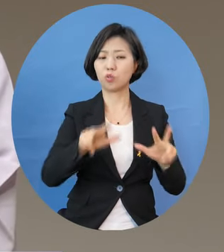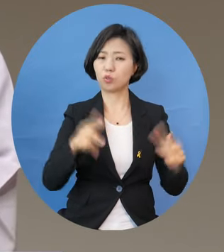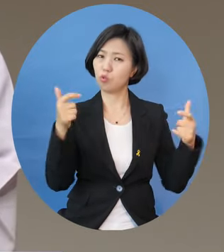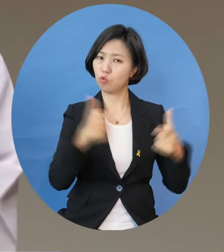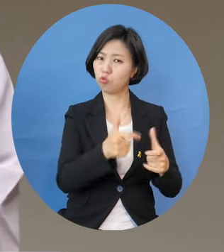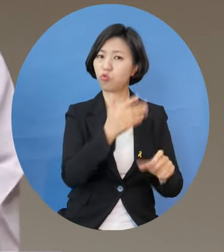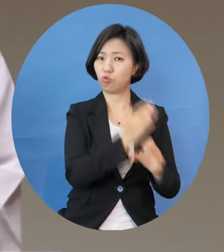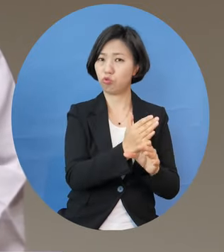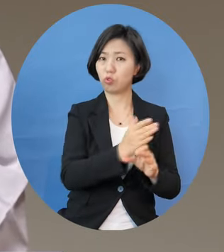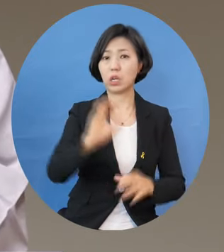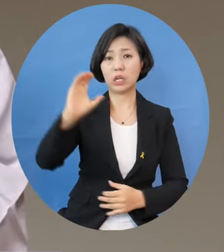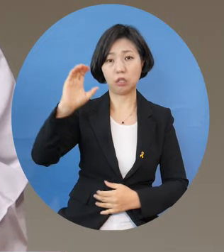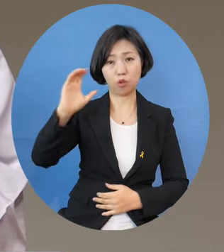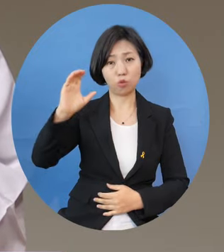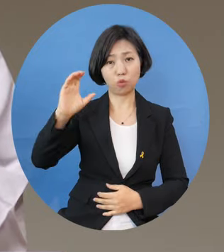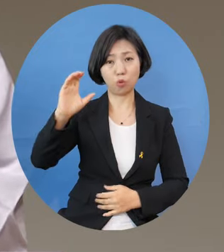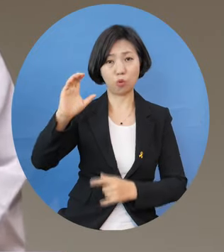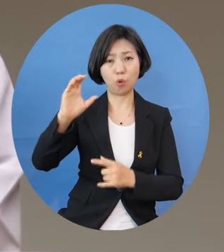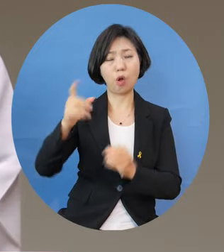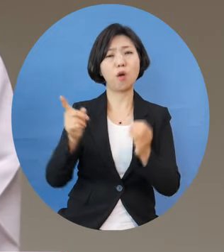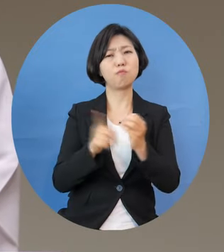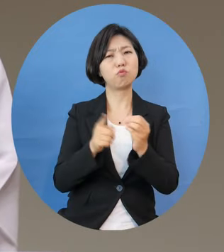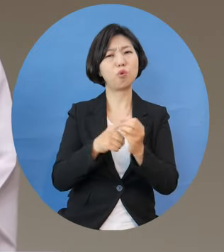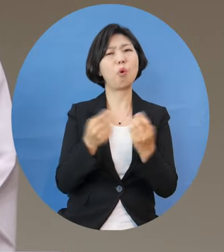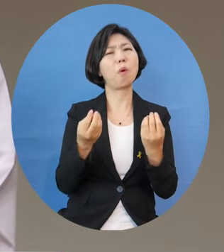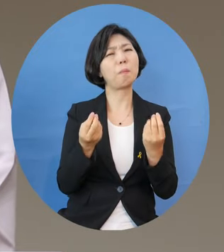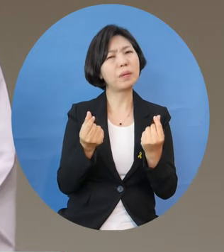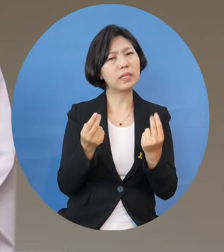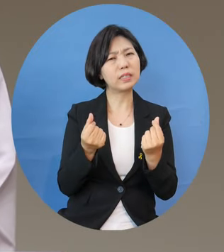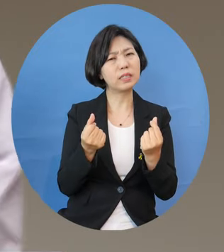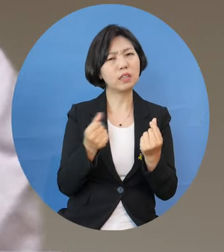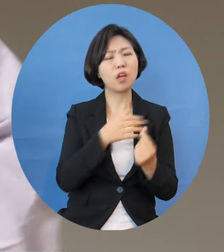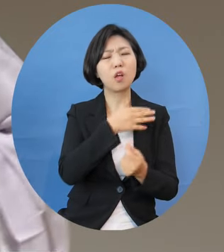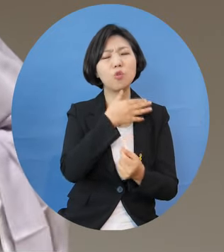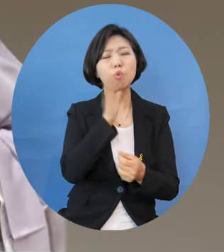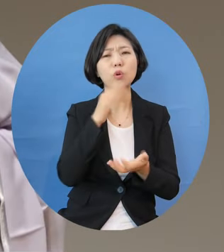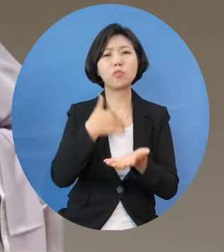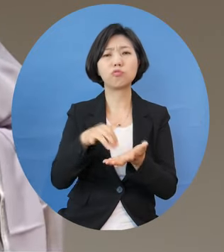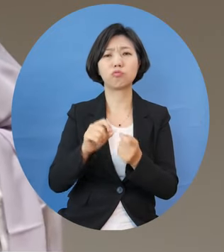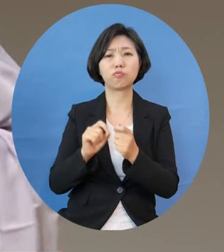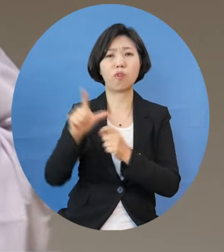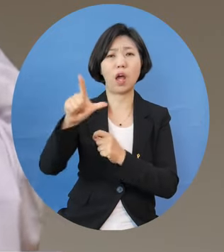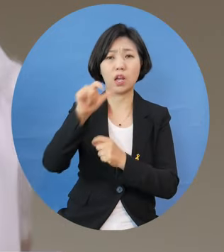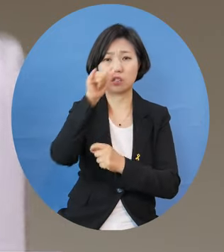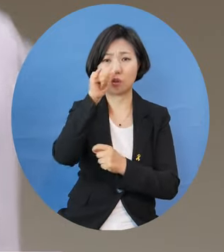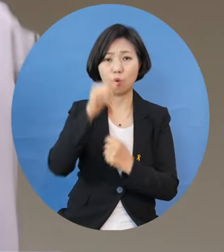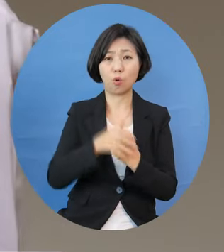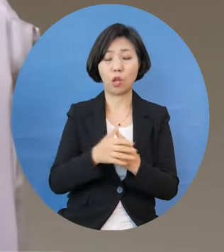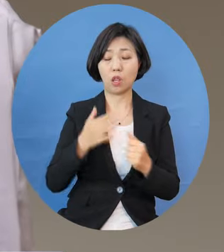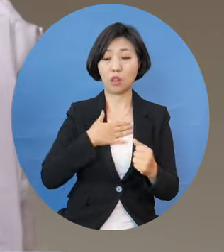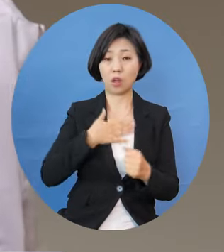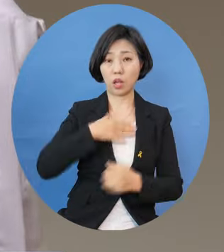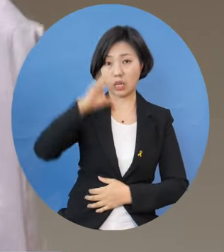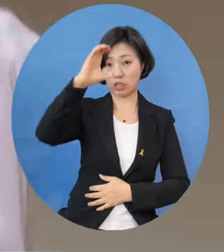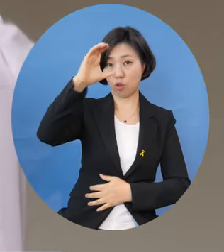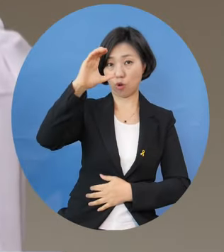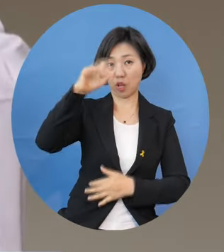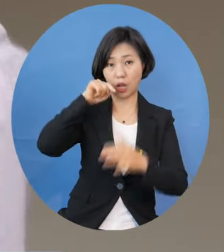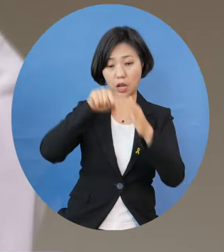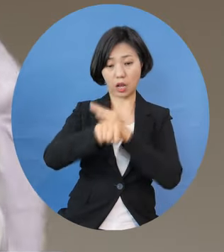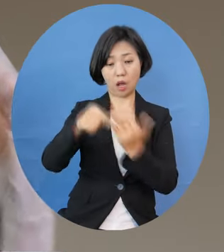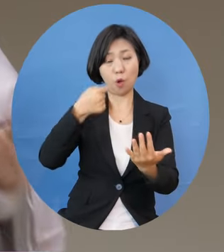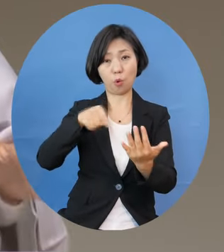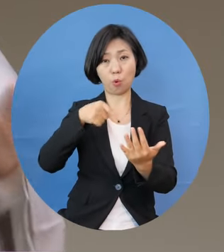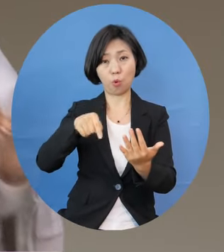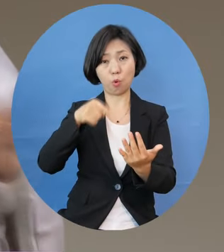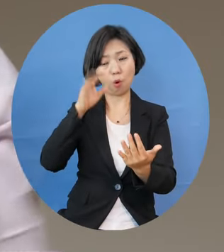이제 천주교도 지금 거의 불교 비슷하게 노인들이 많아졌어요. 제가 성당에 강의 가보면